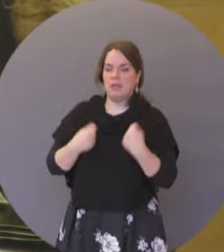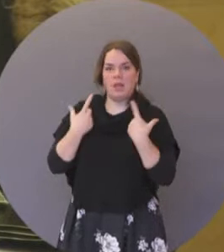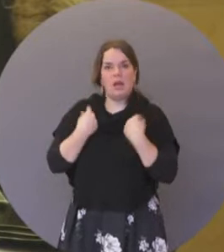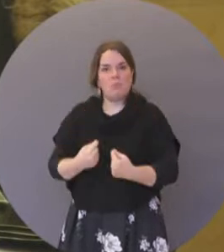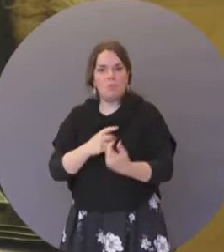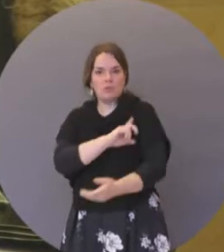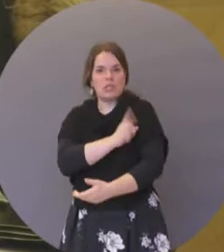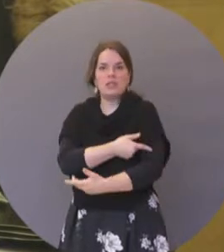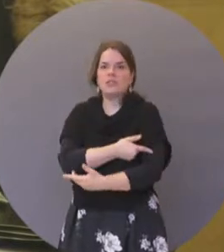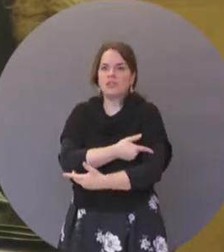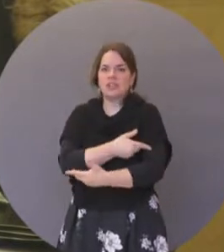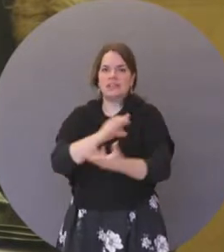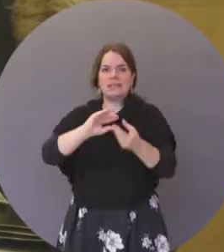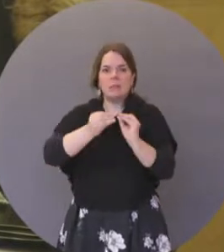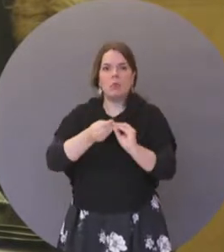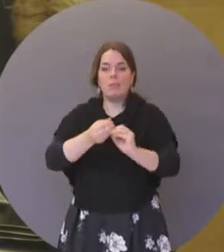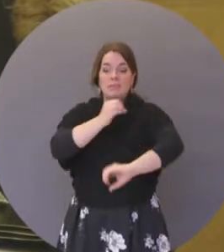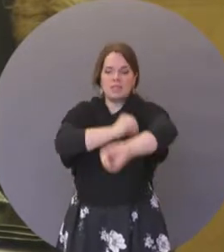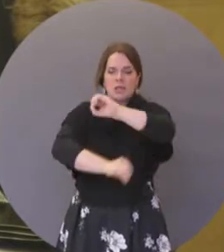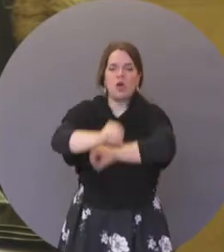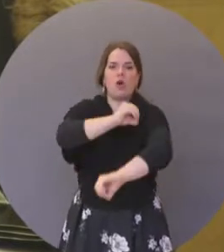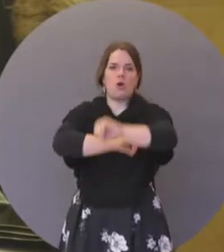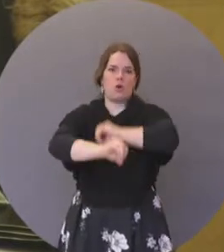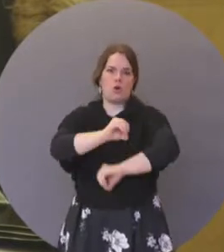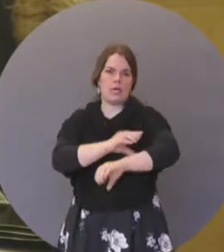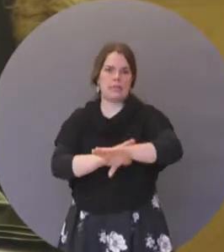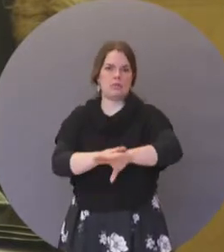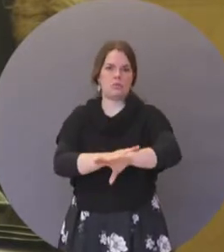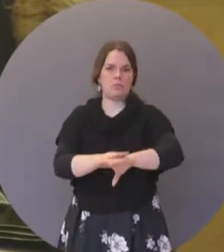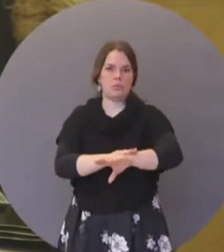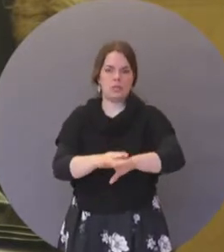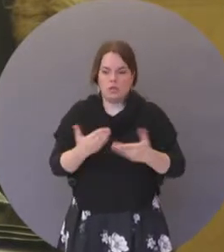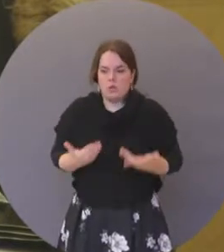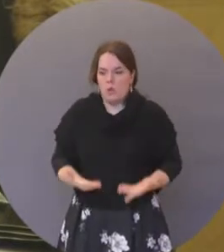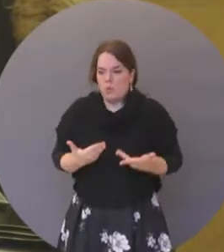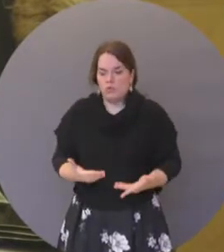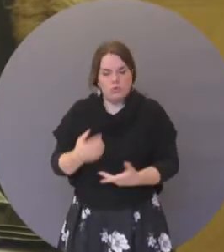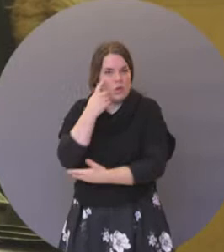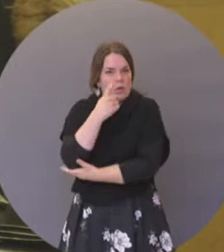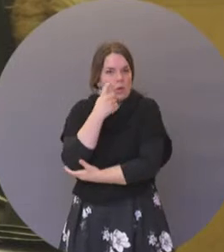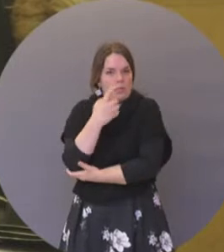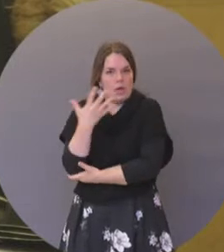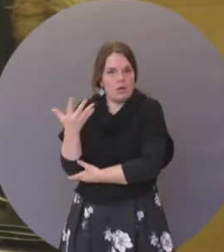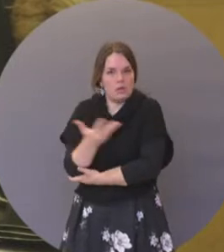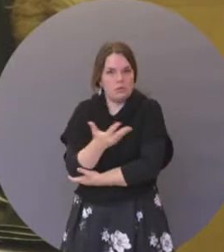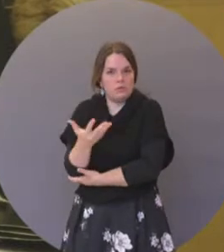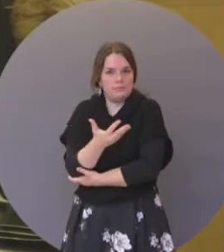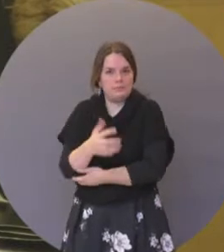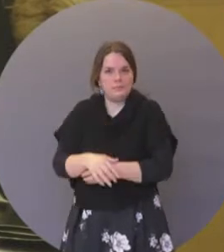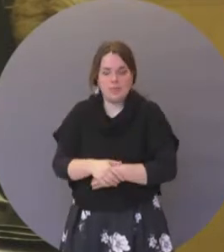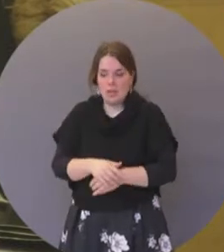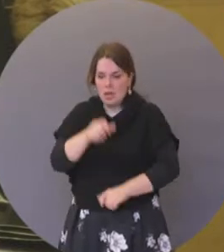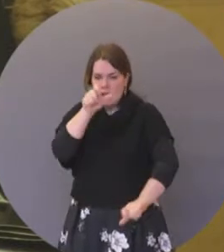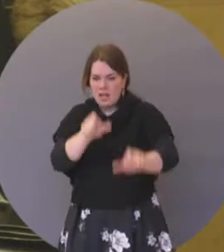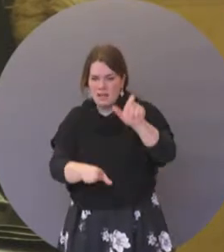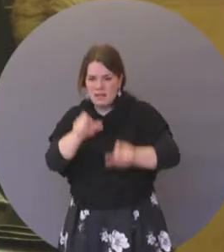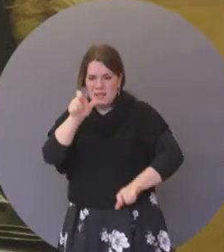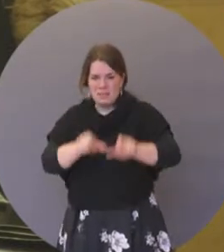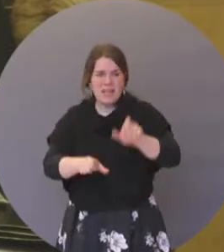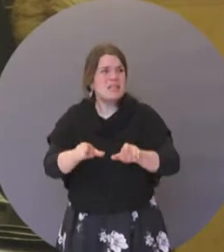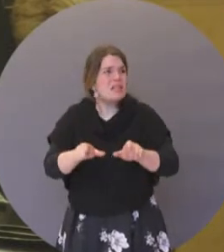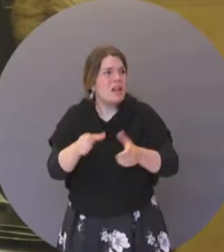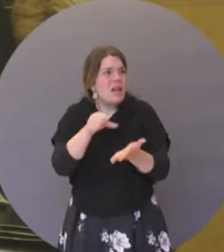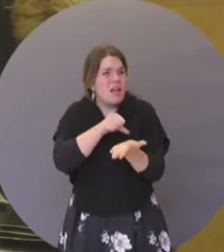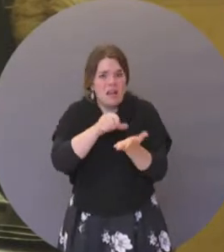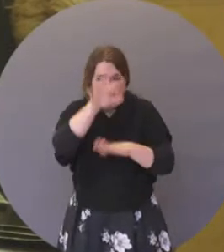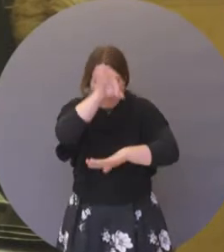aujourd'hui avec l'augmentation du coût de l'énergie nous nous retrouvons confrontés à une explosion du nombre de personnes qui ne peuvent plus payer